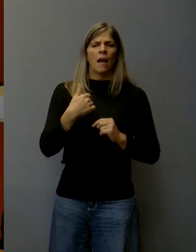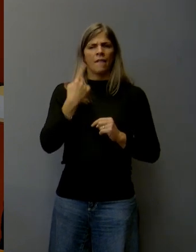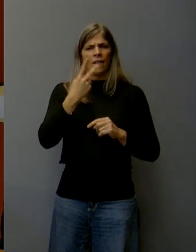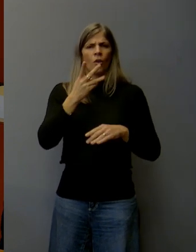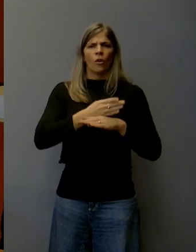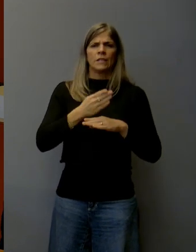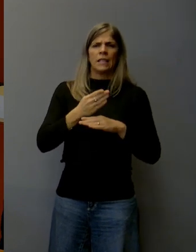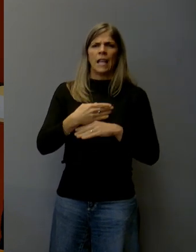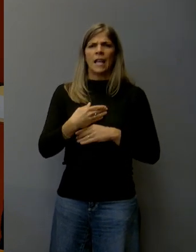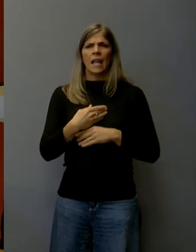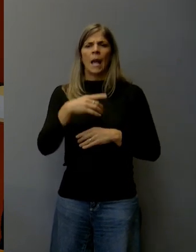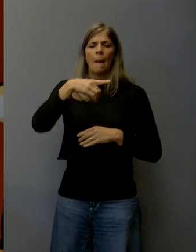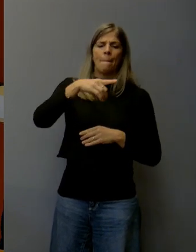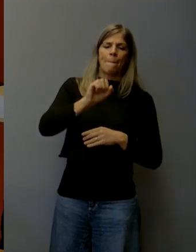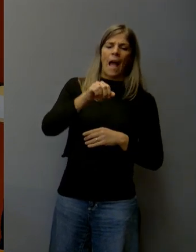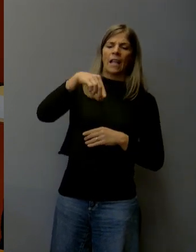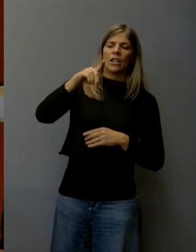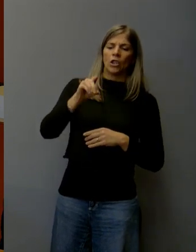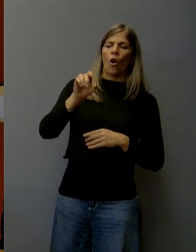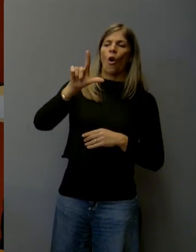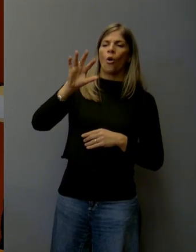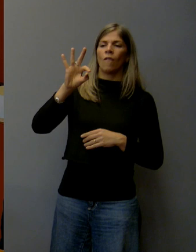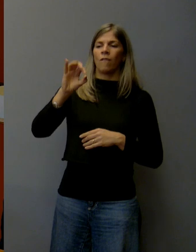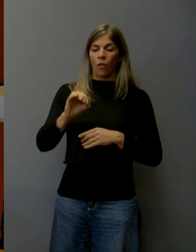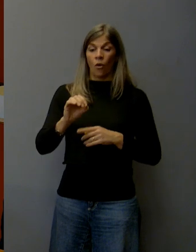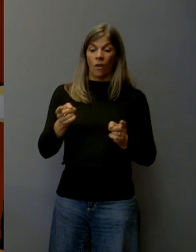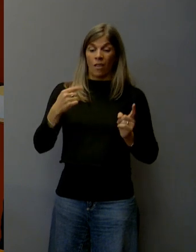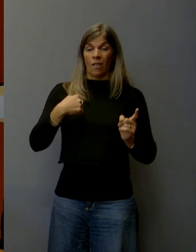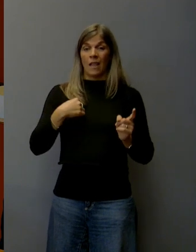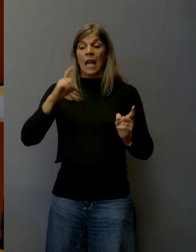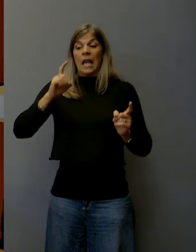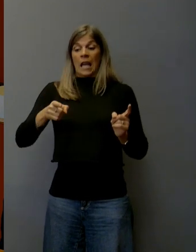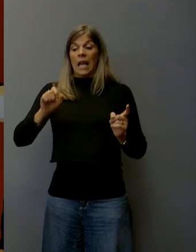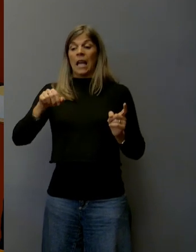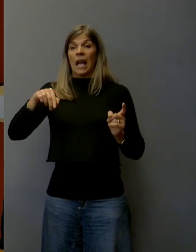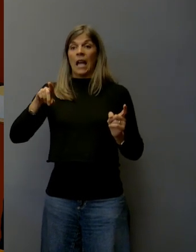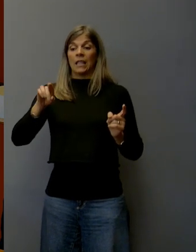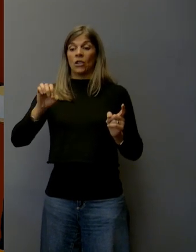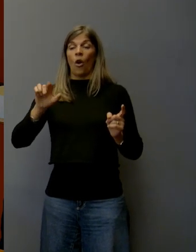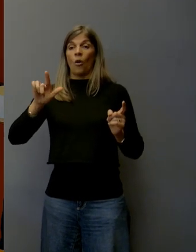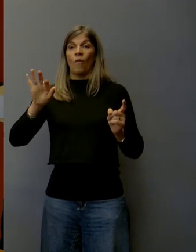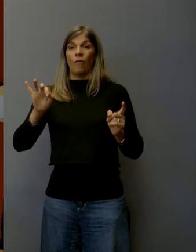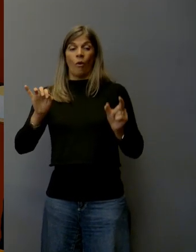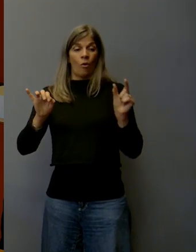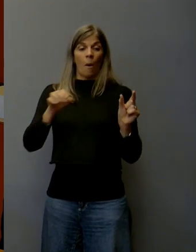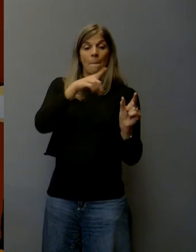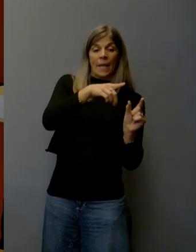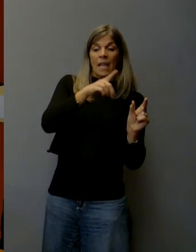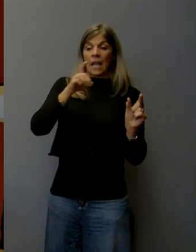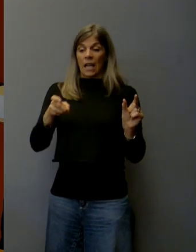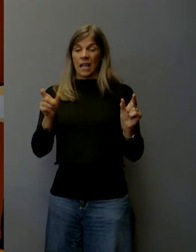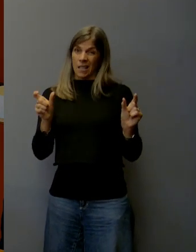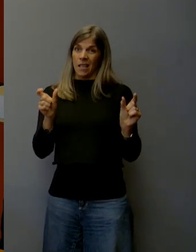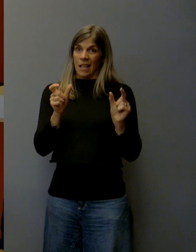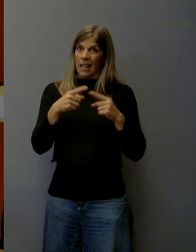differenza quindi potrei è poca roba Però potremmo avere anche un pensiero diverso e invece sulla sulla distribuzione